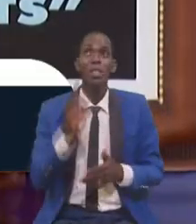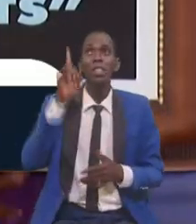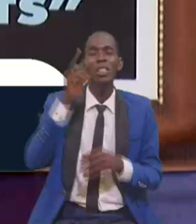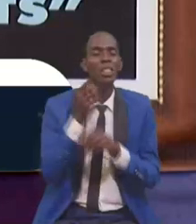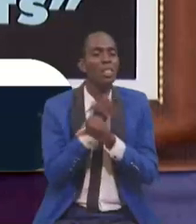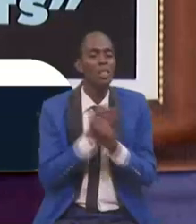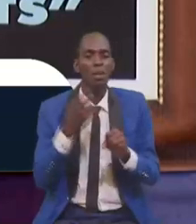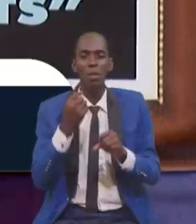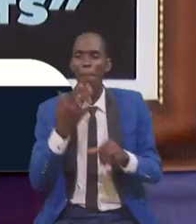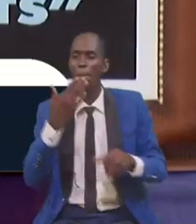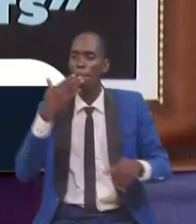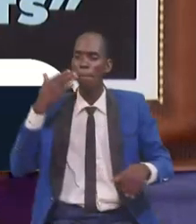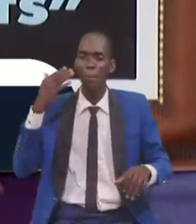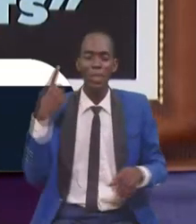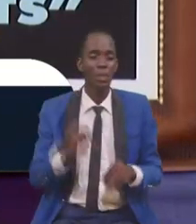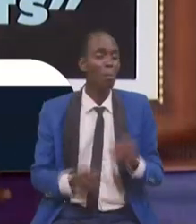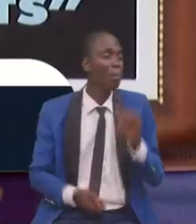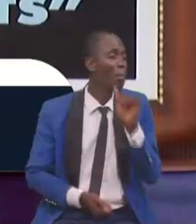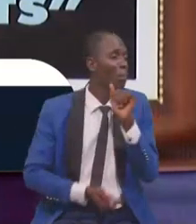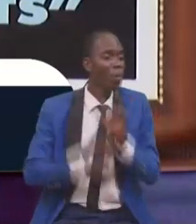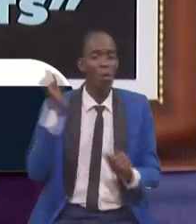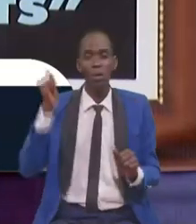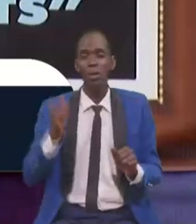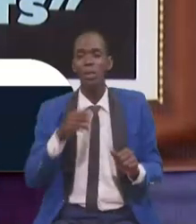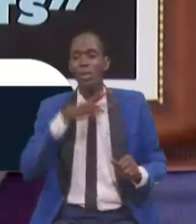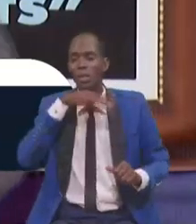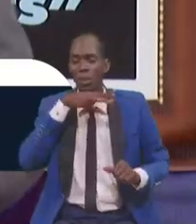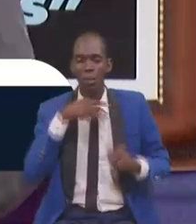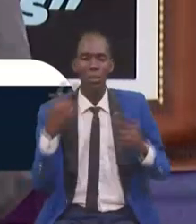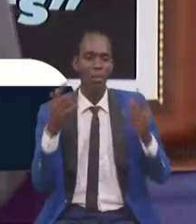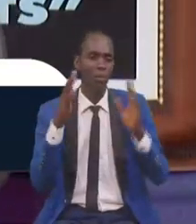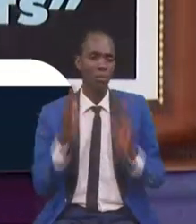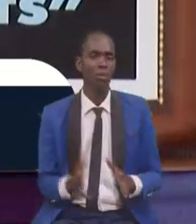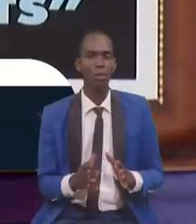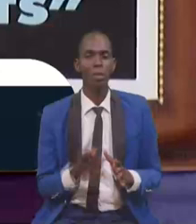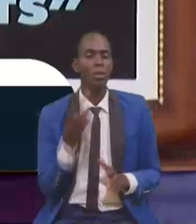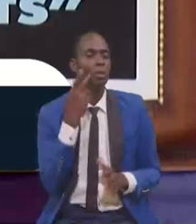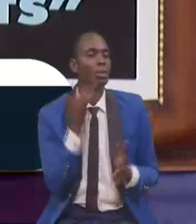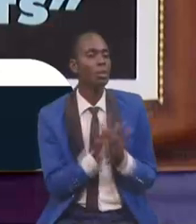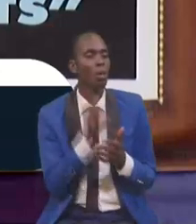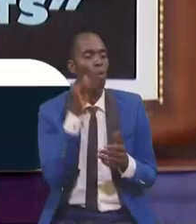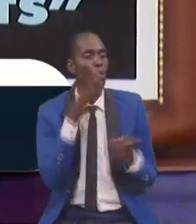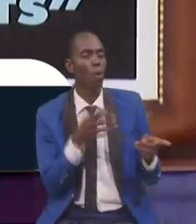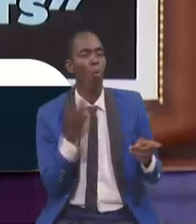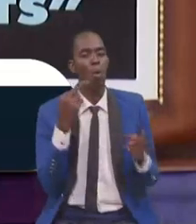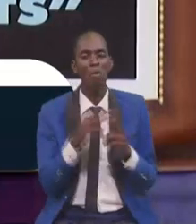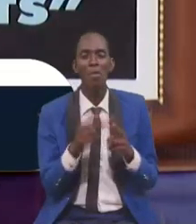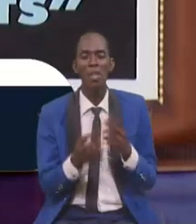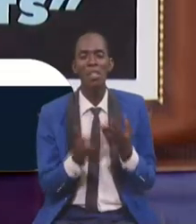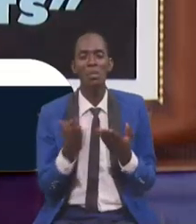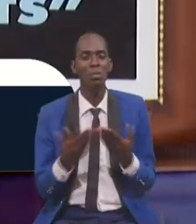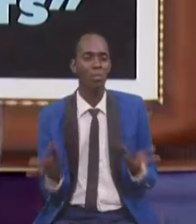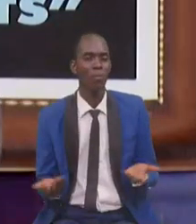sauve le plus vil, le plus grand des pécheurs. Il est peu sauvé ce soir. La femme là qui